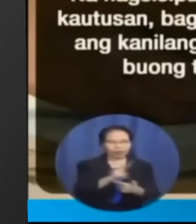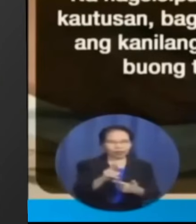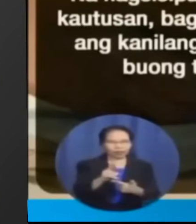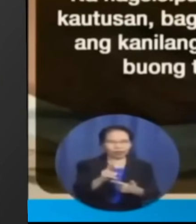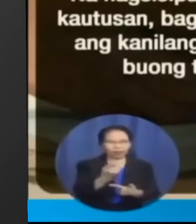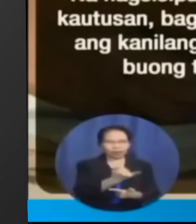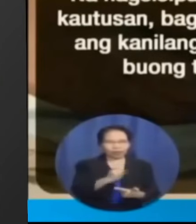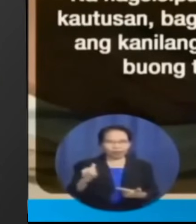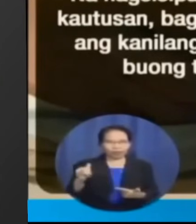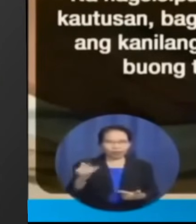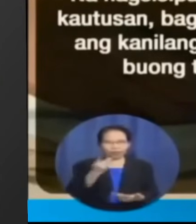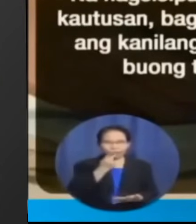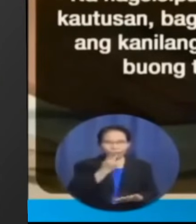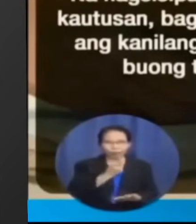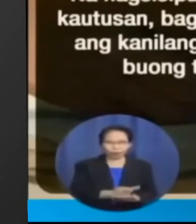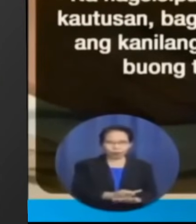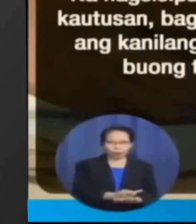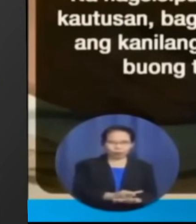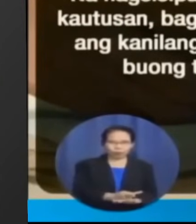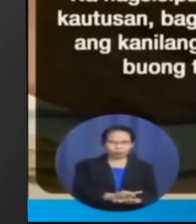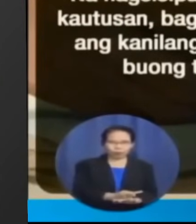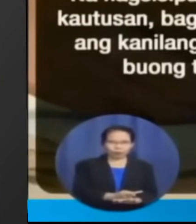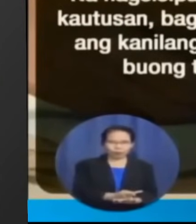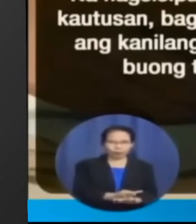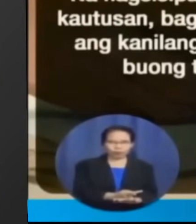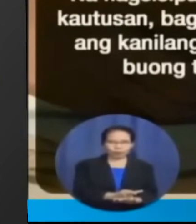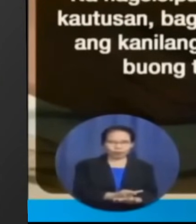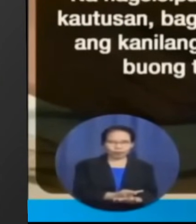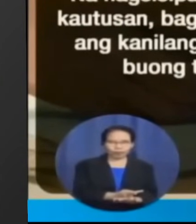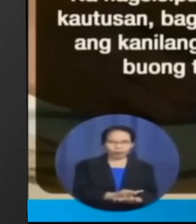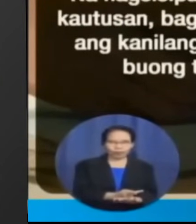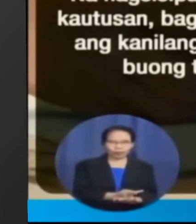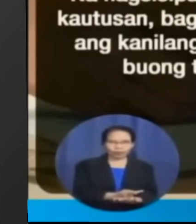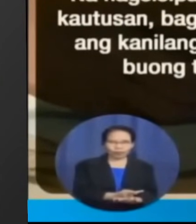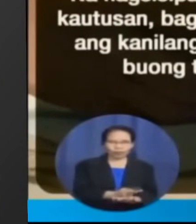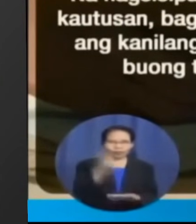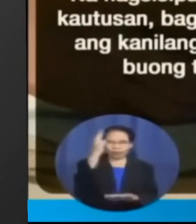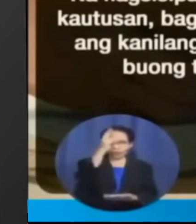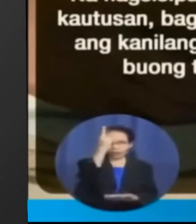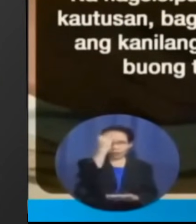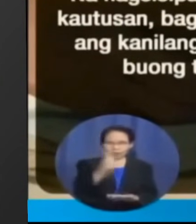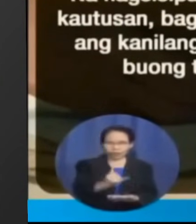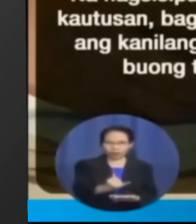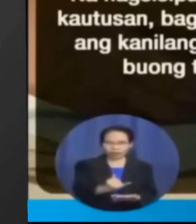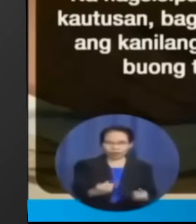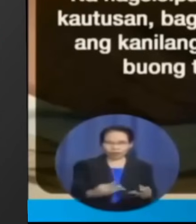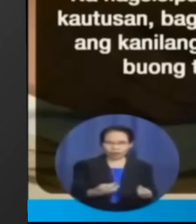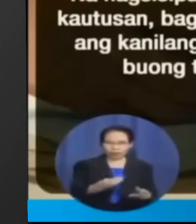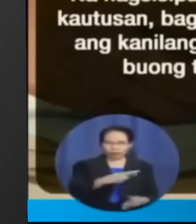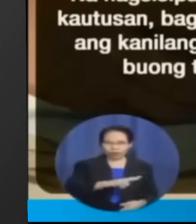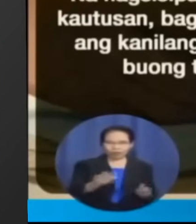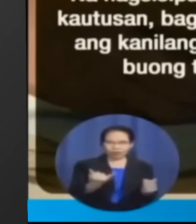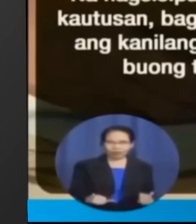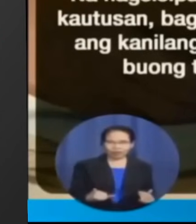sinasabi, kahit ang kanilang buong tiwalang pinatutunayan. Yan ang dahilan kung bakit nagkamaraming